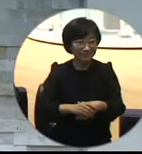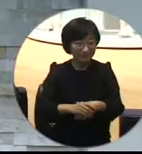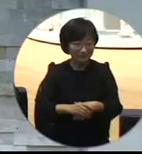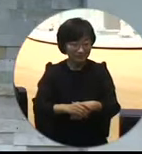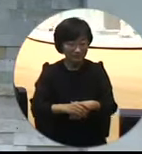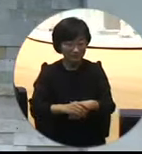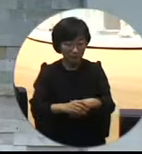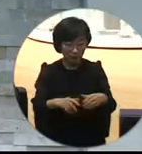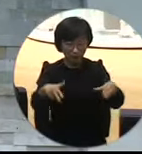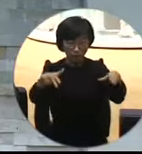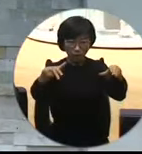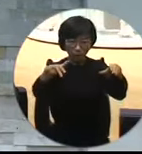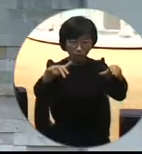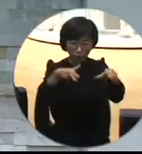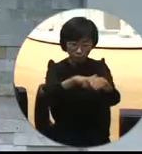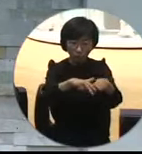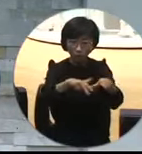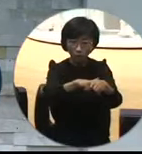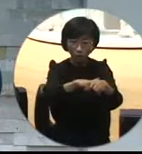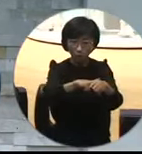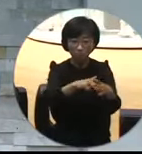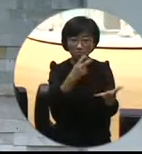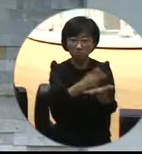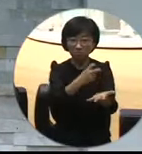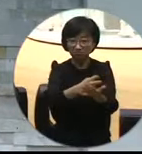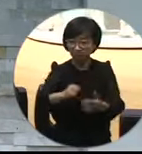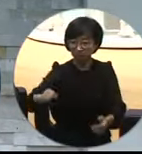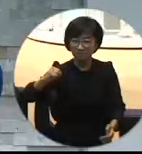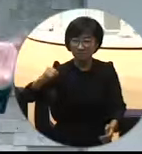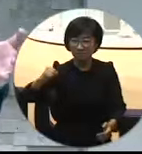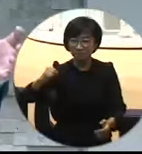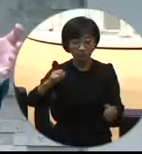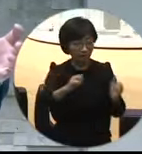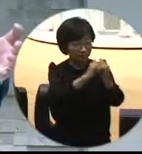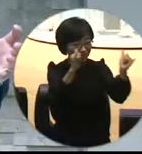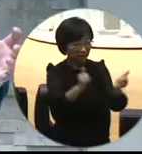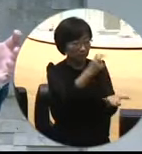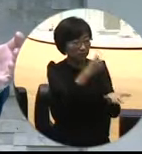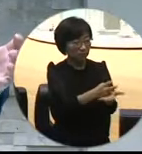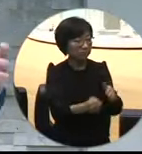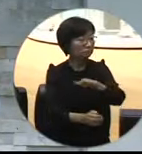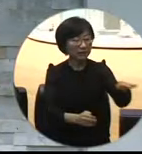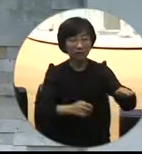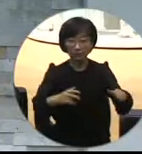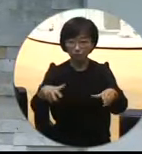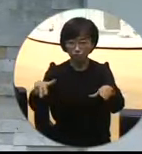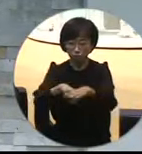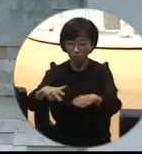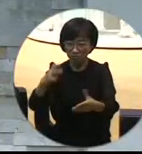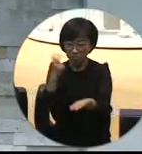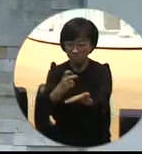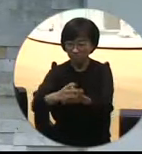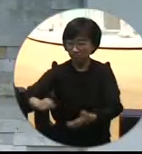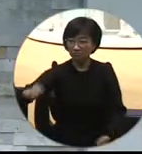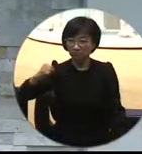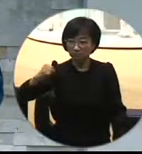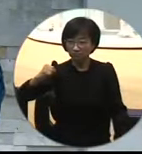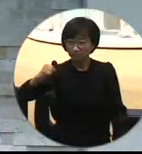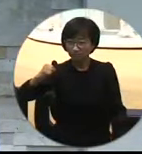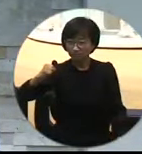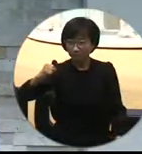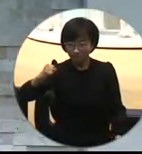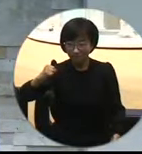되면 종교법이 사회법을 법보다 더 앞서게 돼 있어요. 그러니까 사회법보다